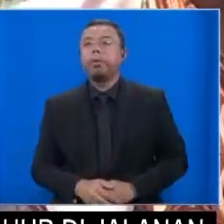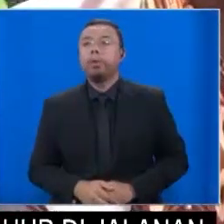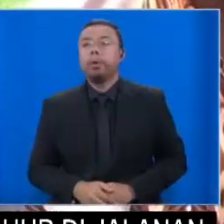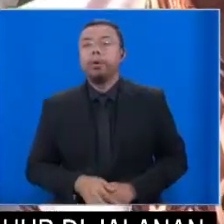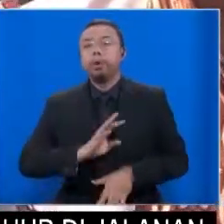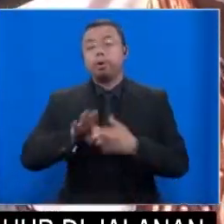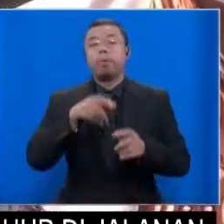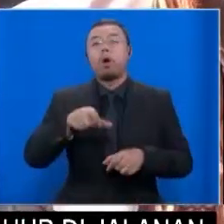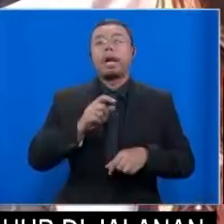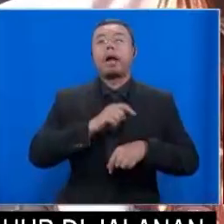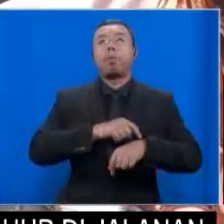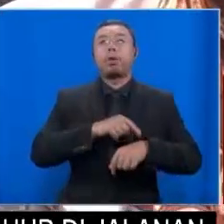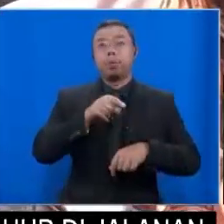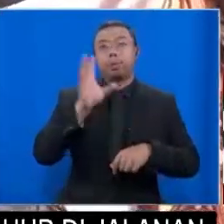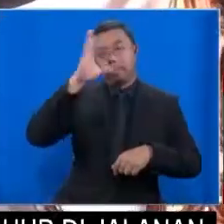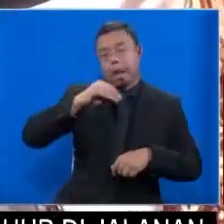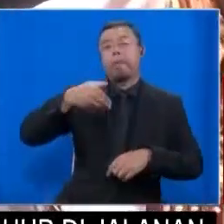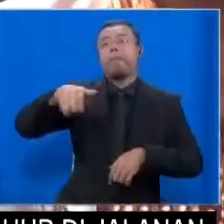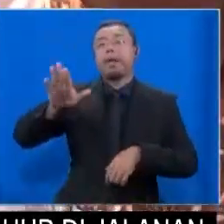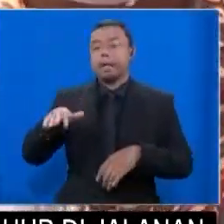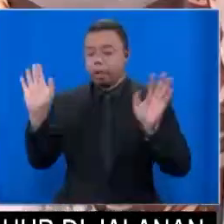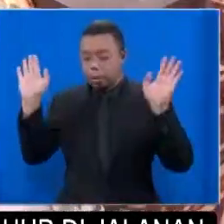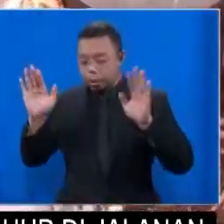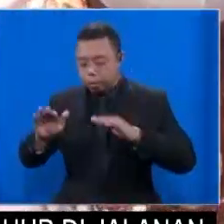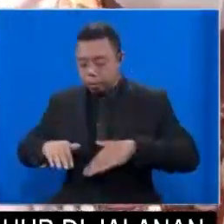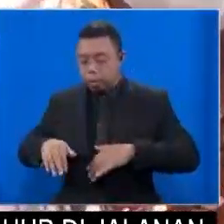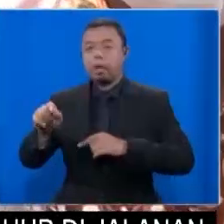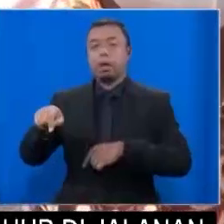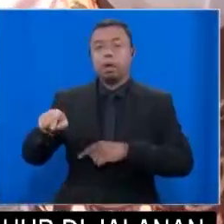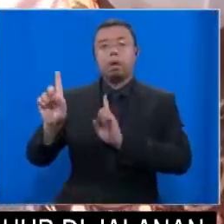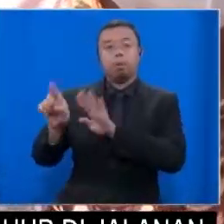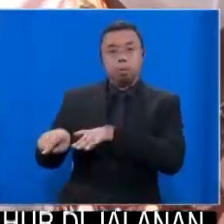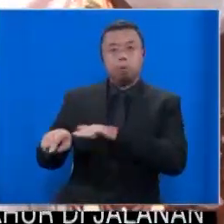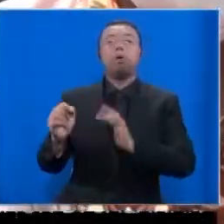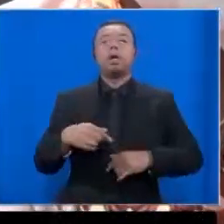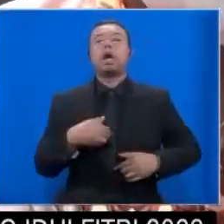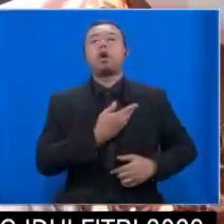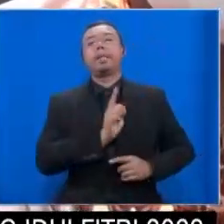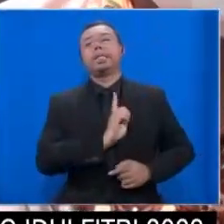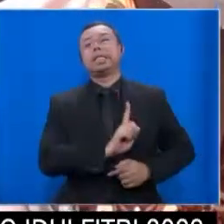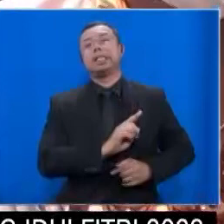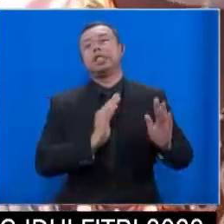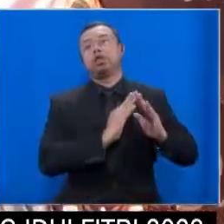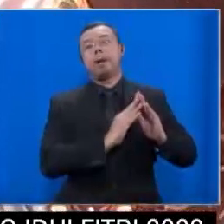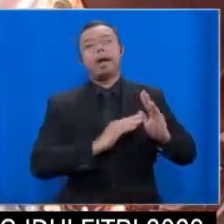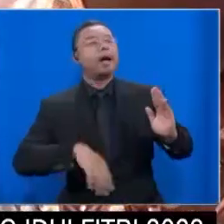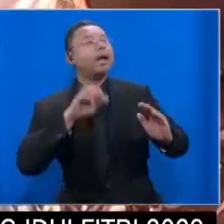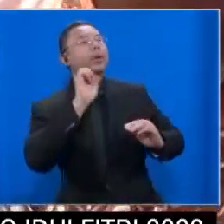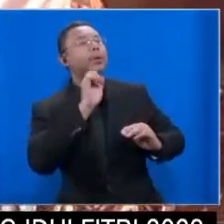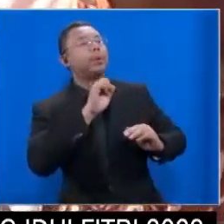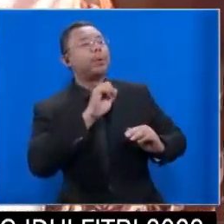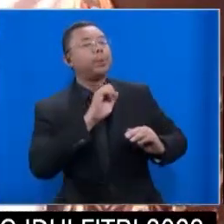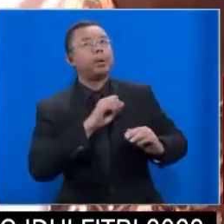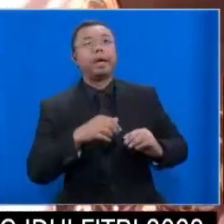semua orang pada terawih, di mana korban ini sendirian di rumah. Nah, lanjut ada yang menotok di pintu